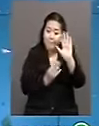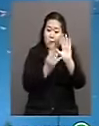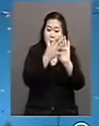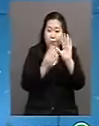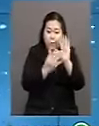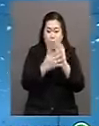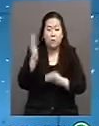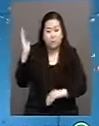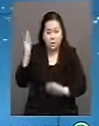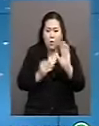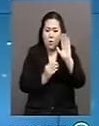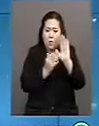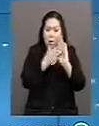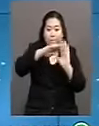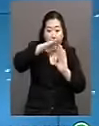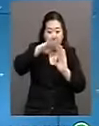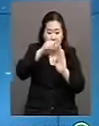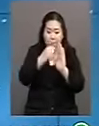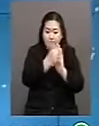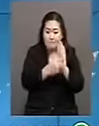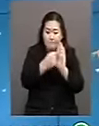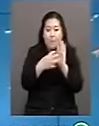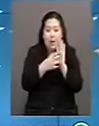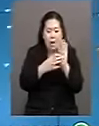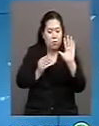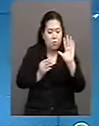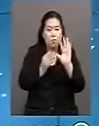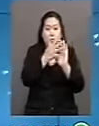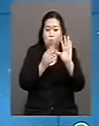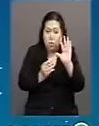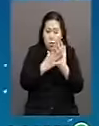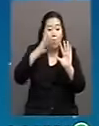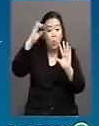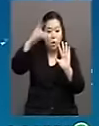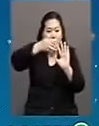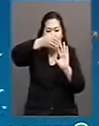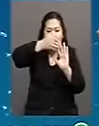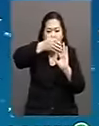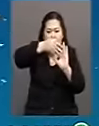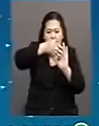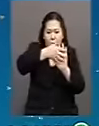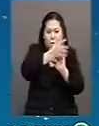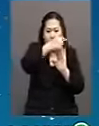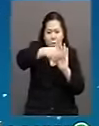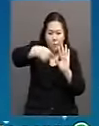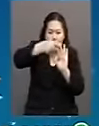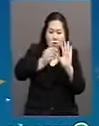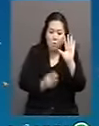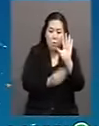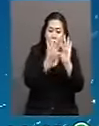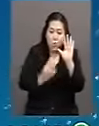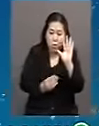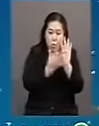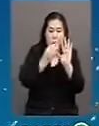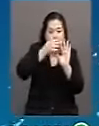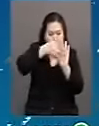ภาคเหือตอนร่างและบริเวนของพทพากลขประเทศไทยในวารมขุงนี้ลองหมอนสุมนี้ก็จะขยับลงมาพัดผ่านบริเวณของภาคเหือตอนลางภ